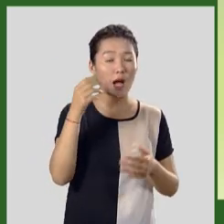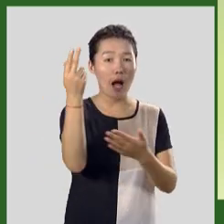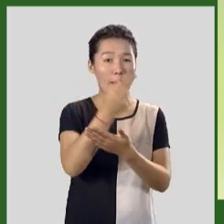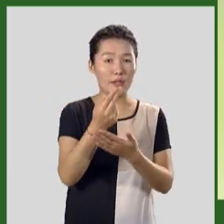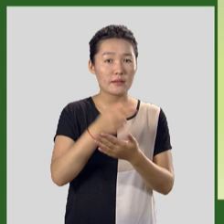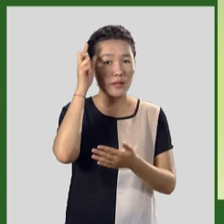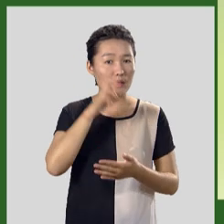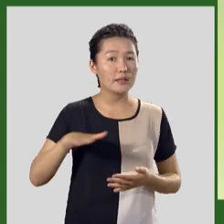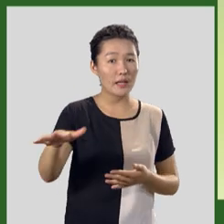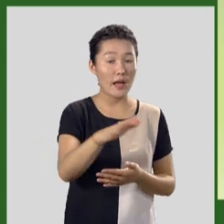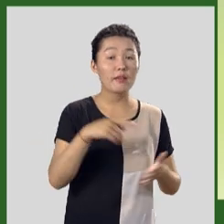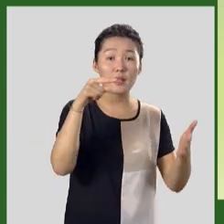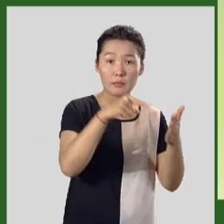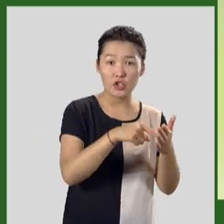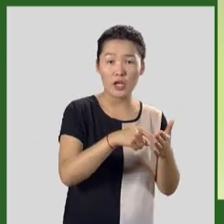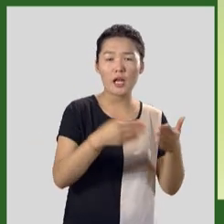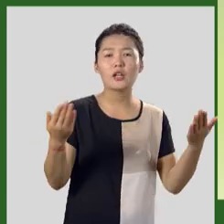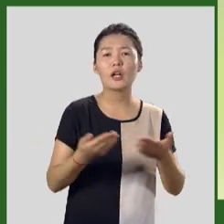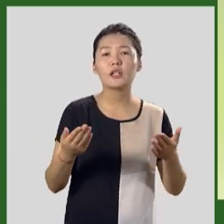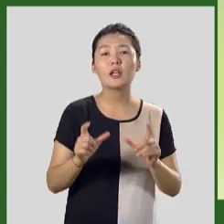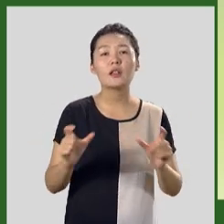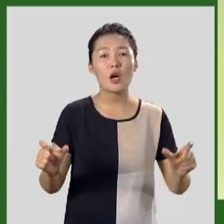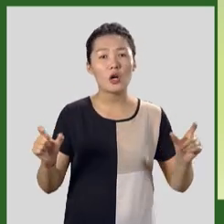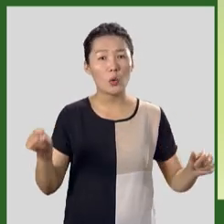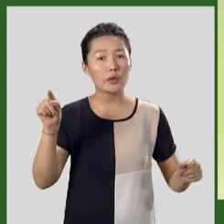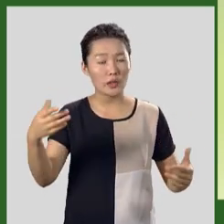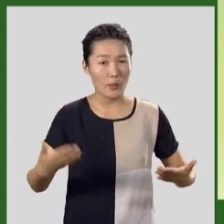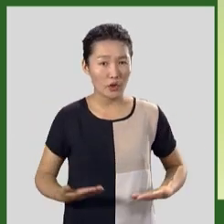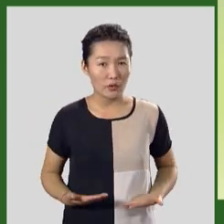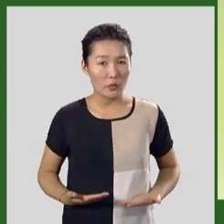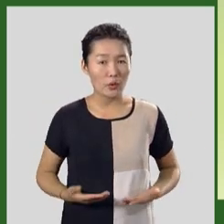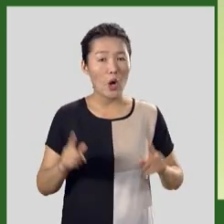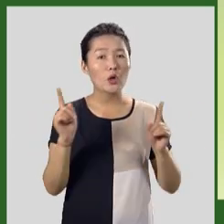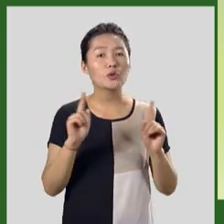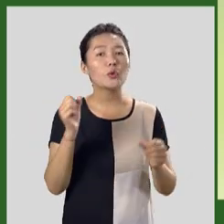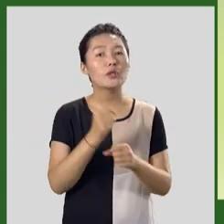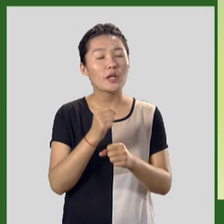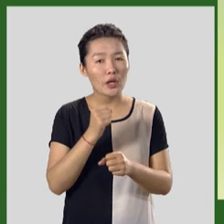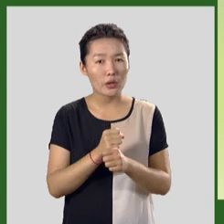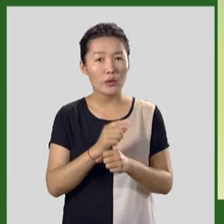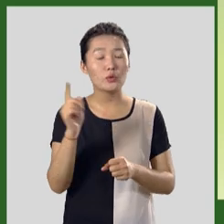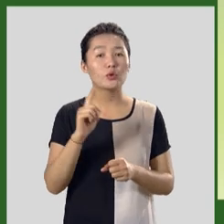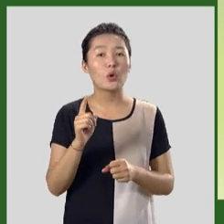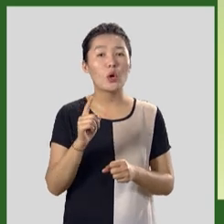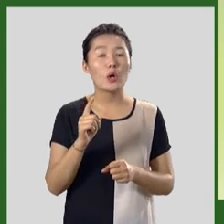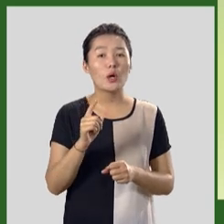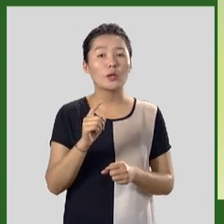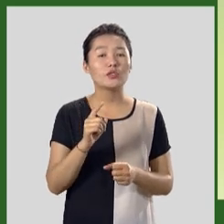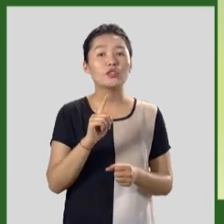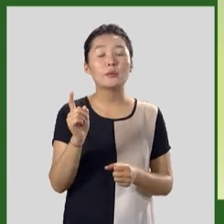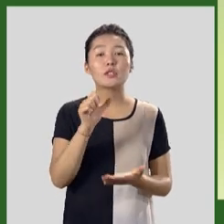отмечали, какие народы там живут, чем занимаются, что производят и